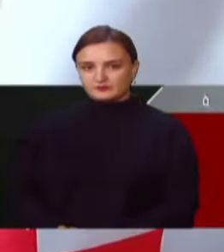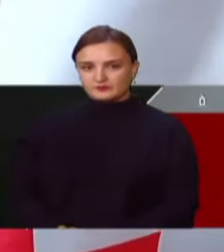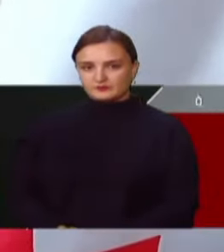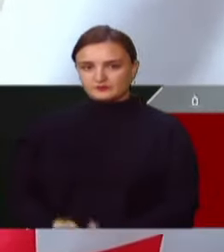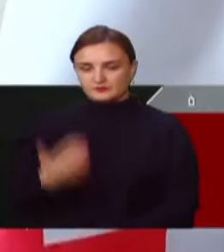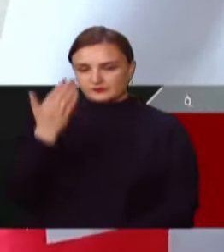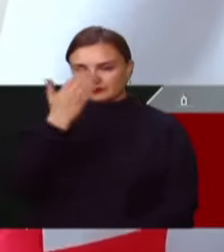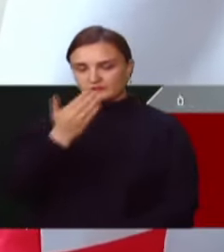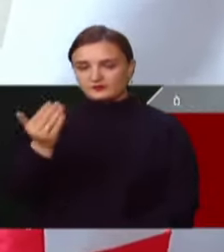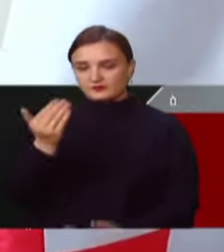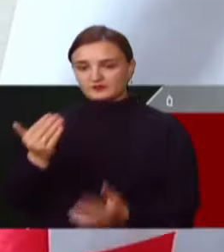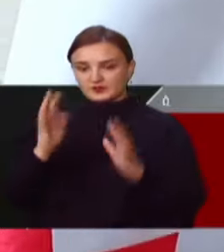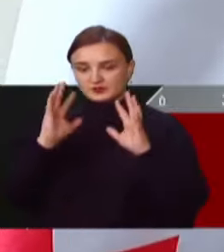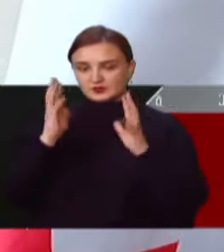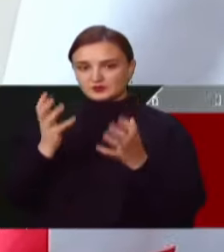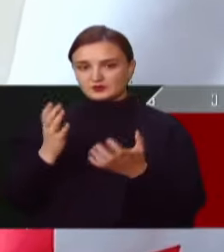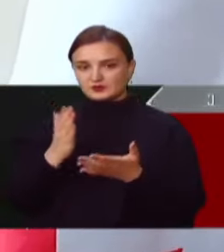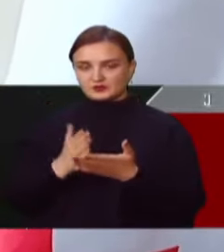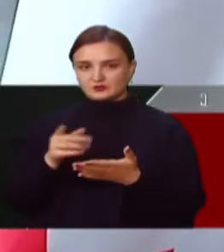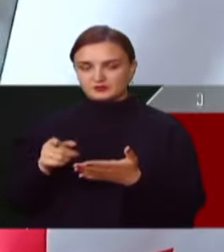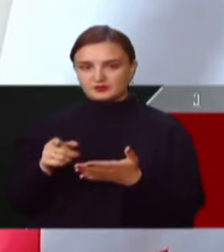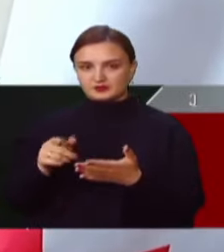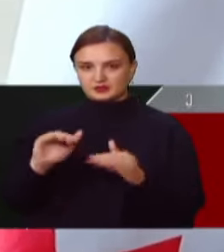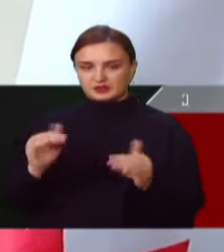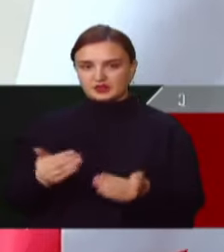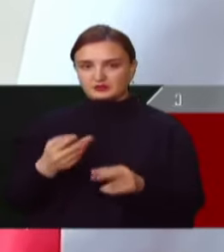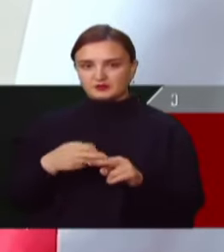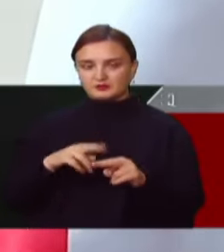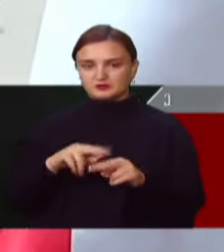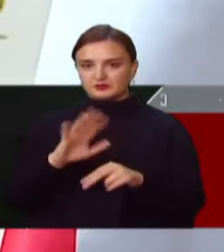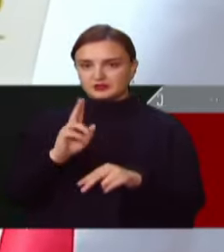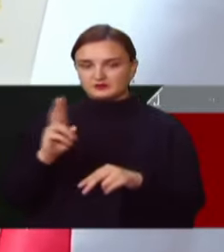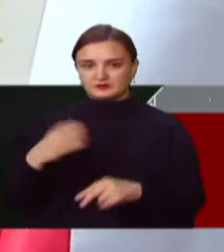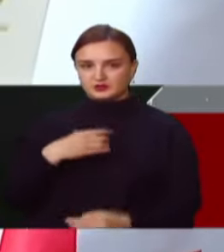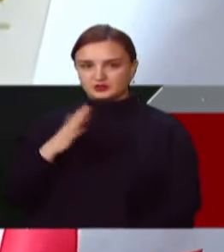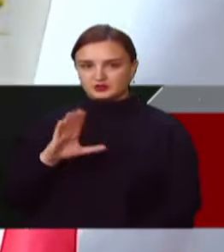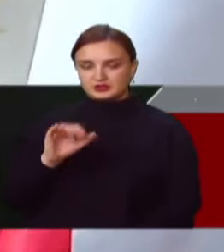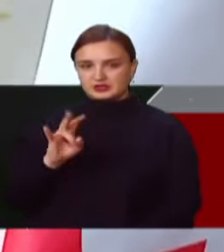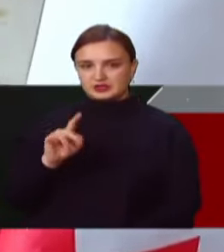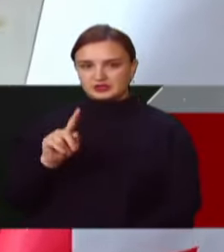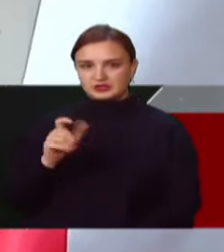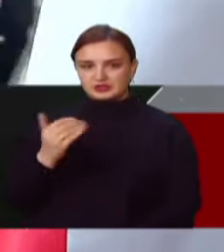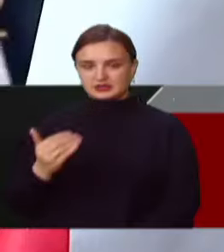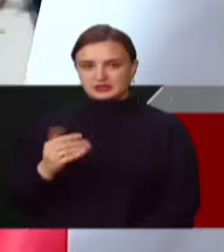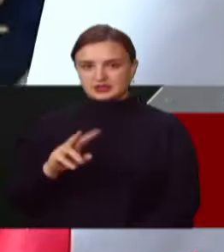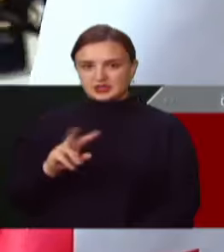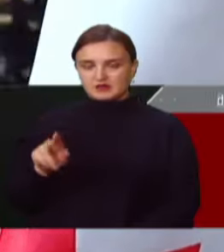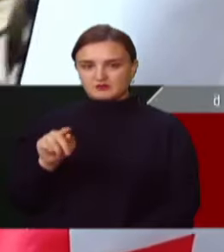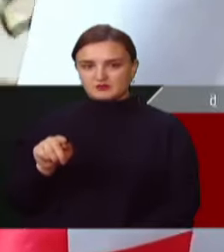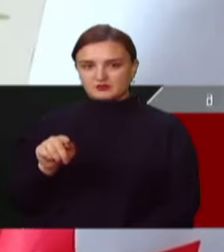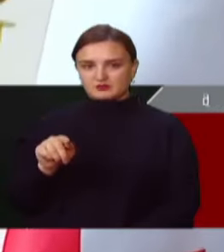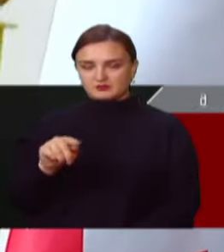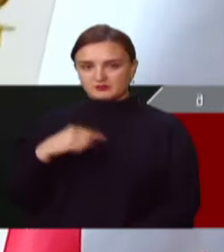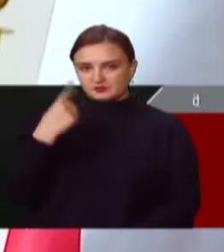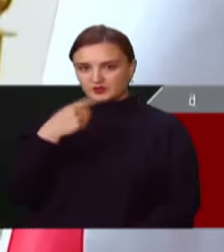სერიოზულობა არის ნულს დაბლადა, ამიტომ არავის არ ეშინია გუბას სანიკიძის და მსგავსი, ასე ვთქვათ,